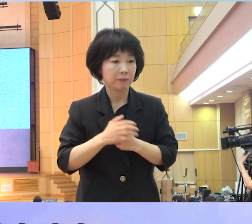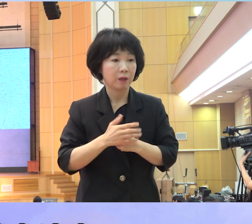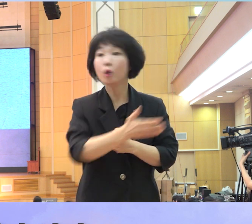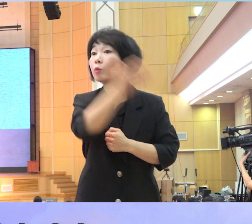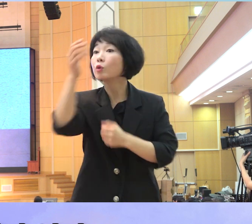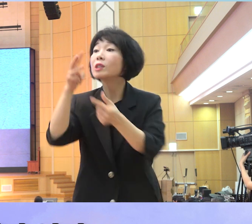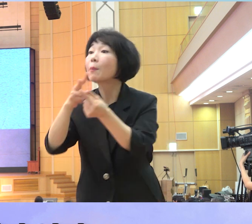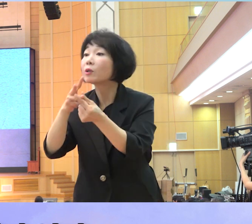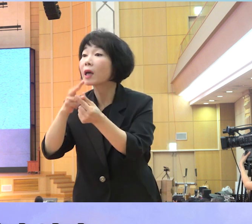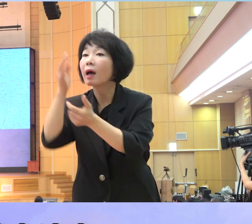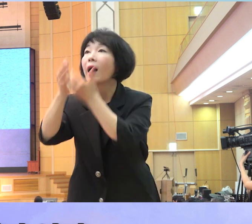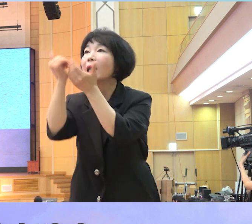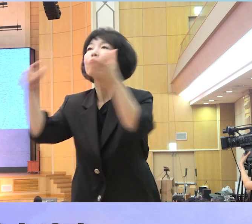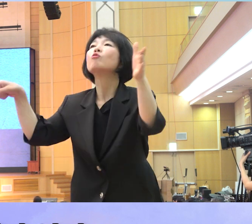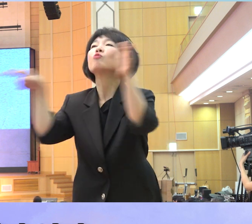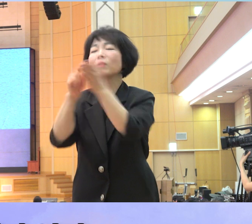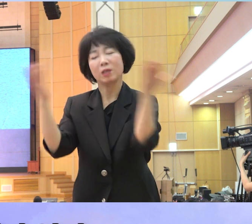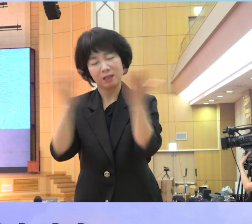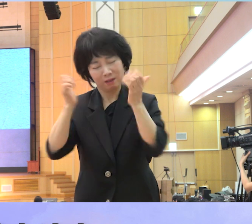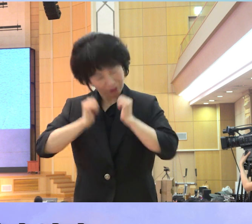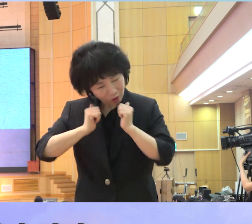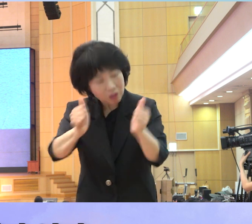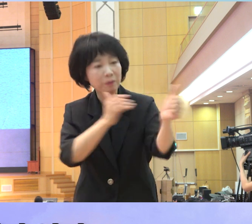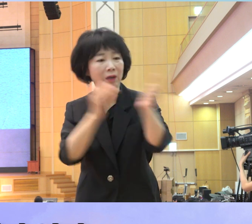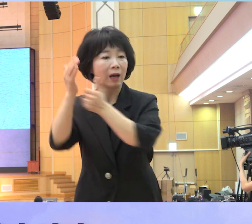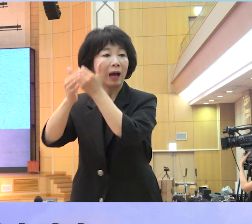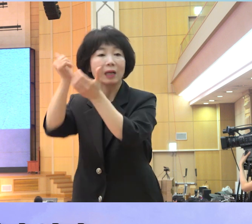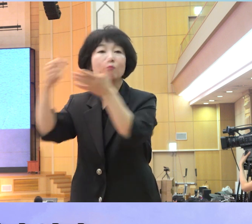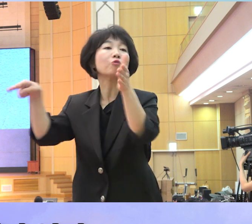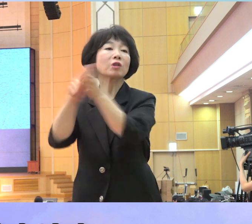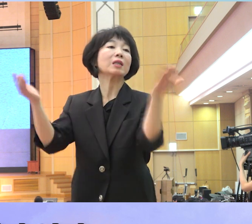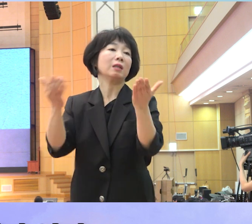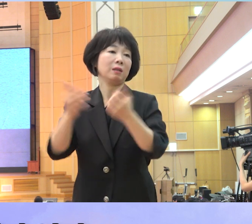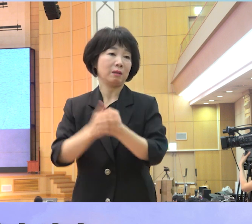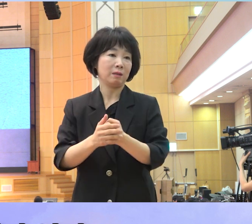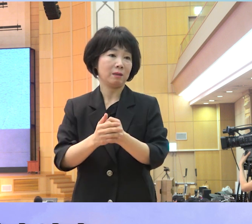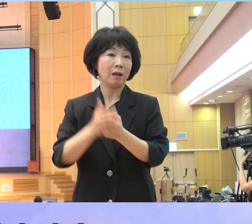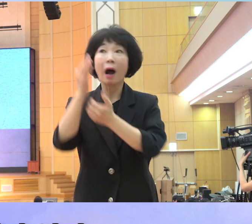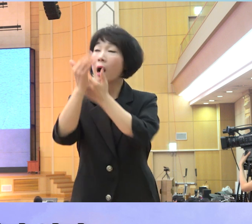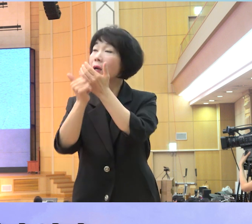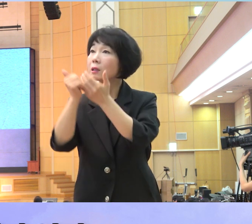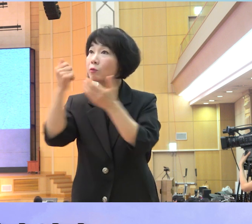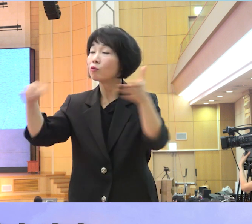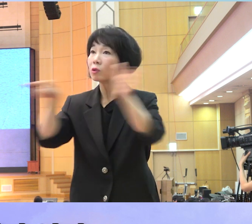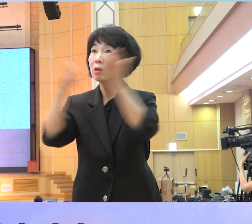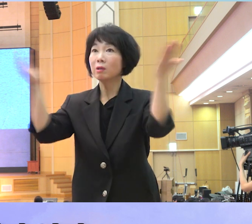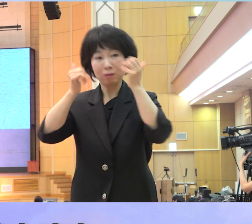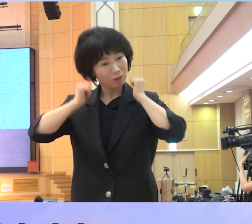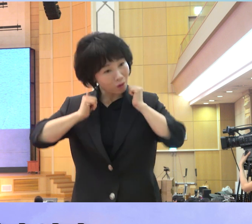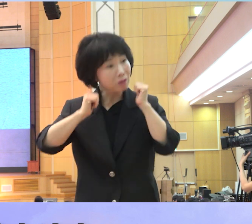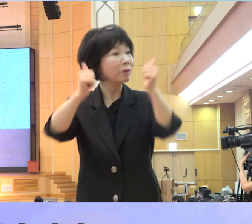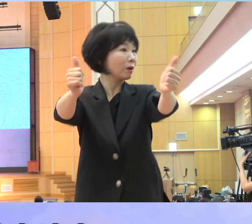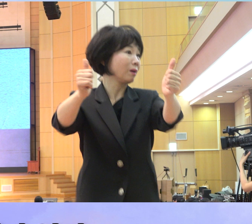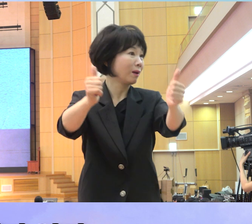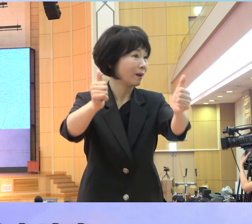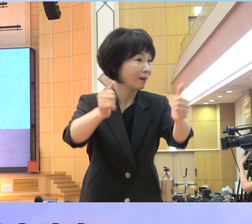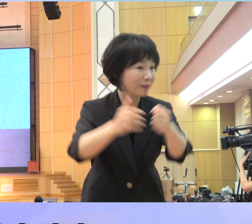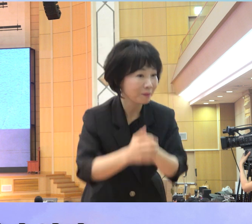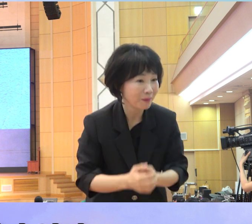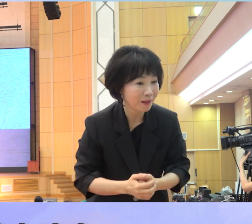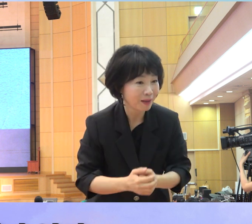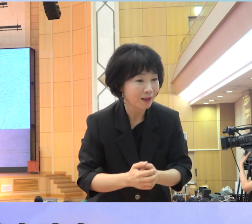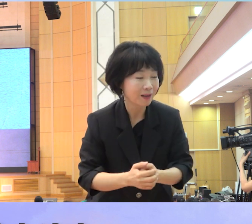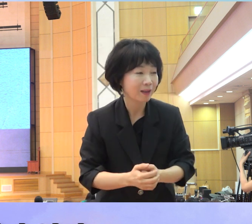주의 일은요, 요한복음 6장 29절에 보니까 주의 일은 뭐예요? 한번 스크린이 없구나 오늘.